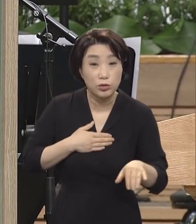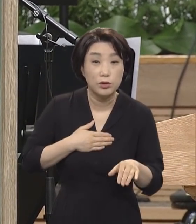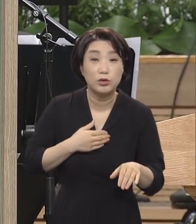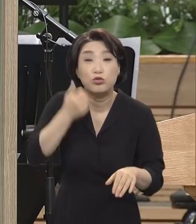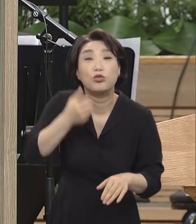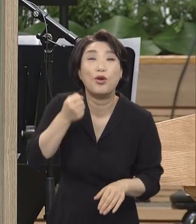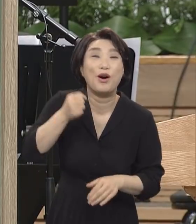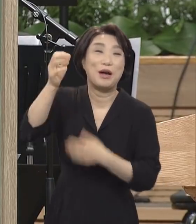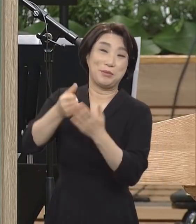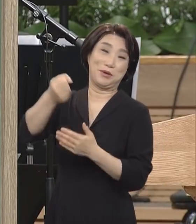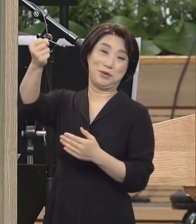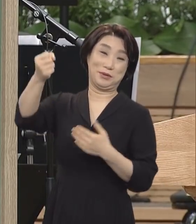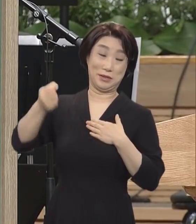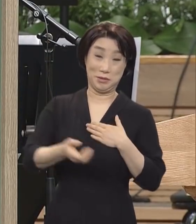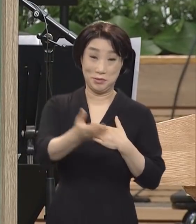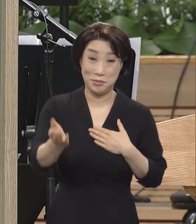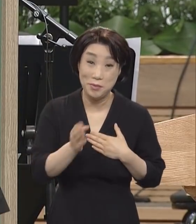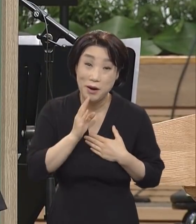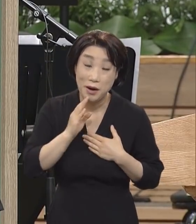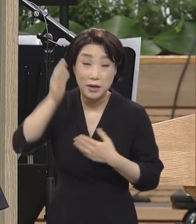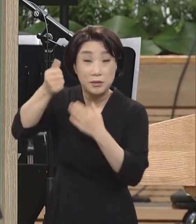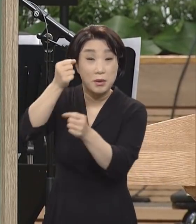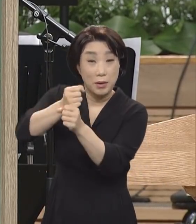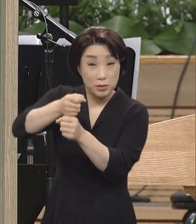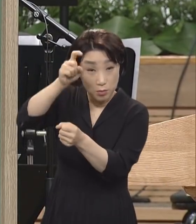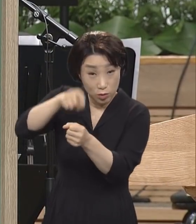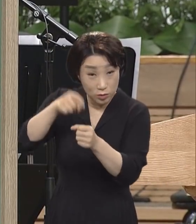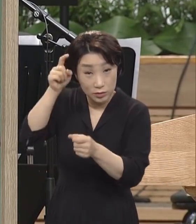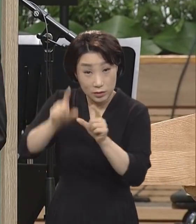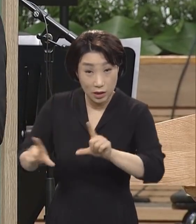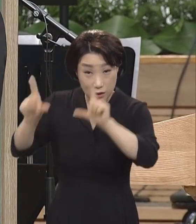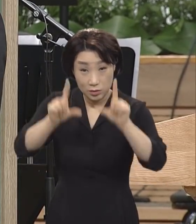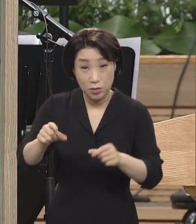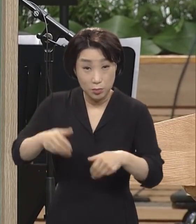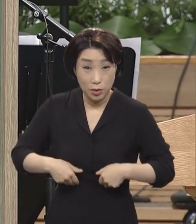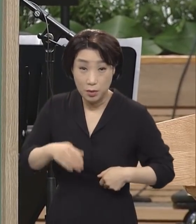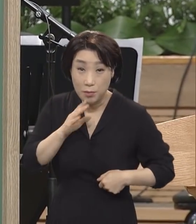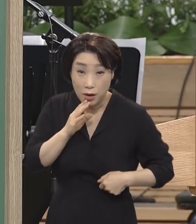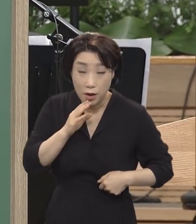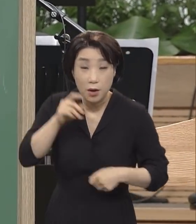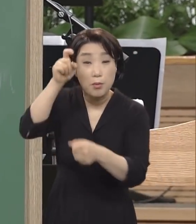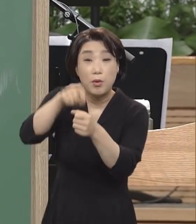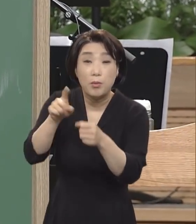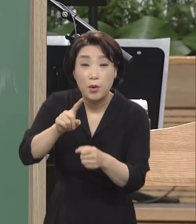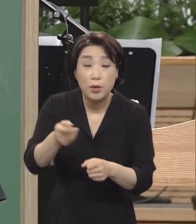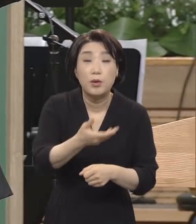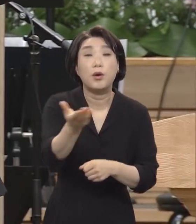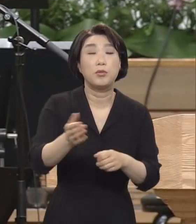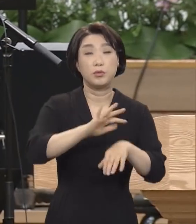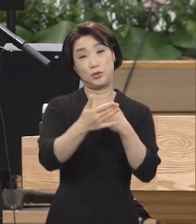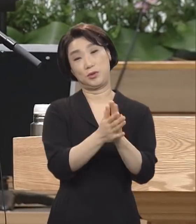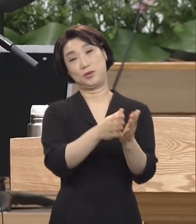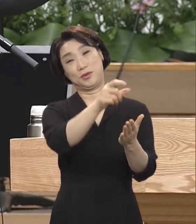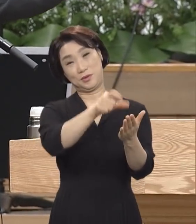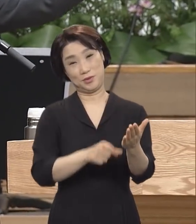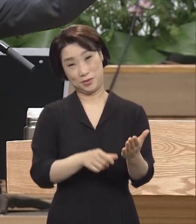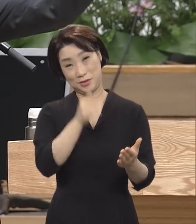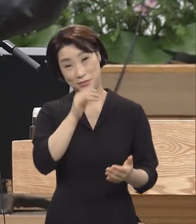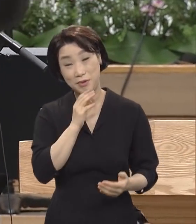것이기에 하나님이 만드신 목적대로 살아야 되는데 그 목적이 기록되어 있다 이 말이요.